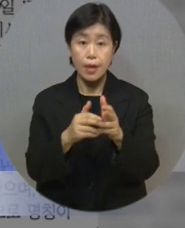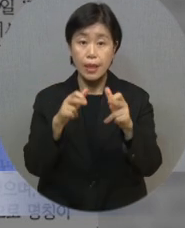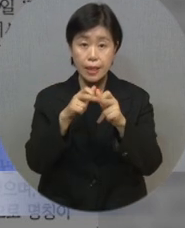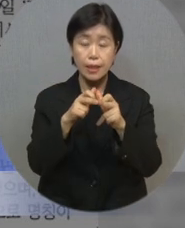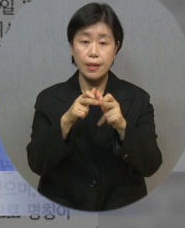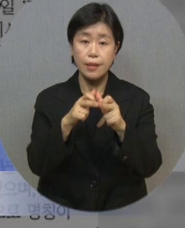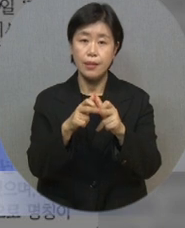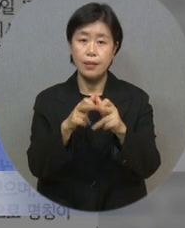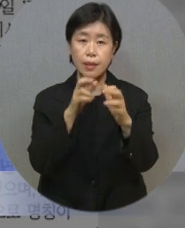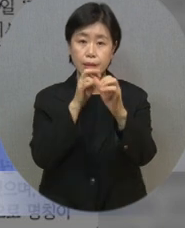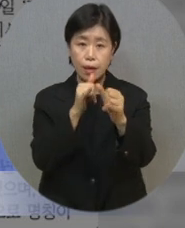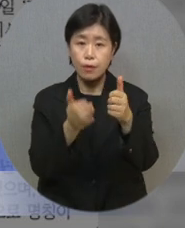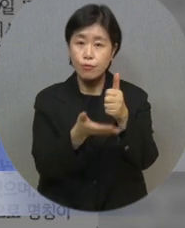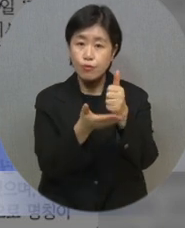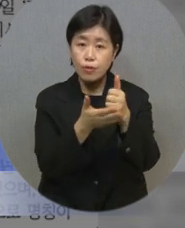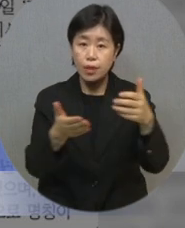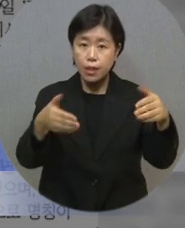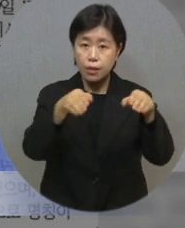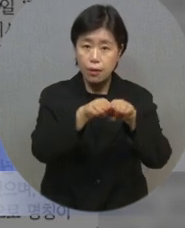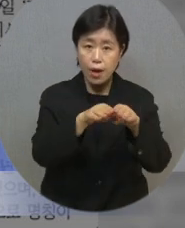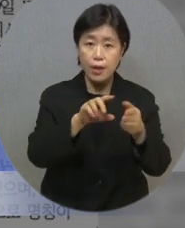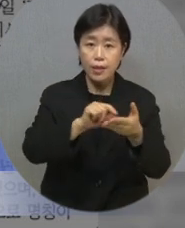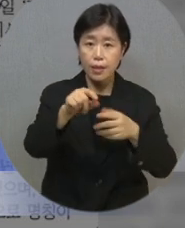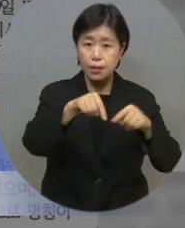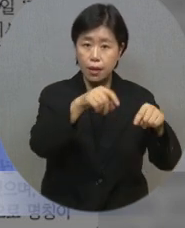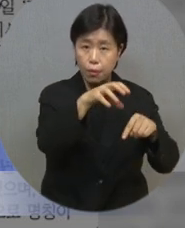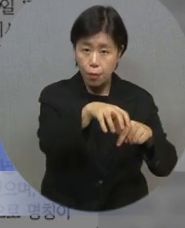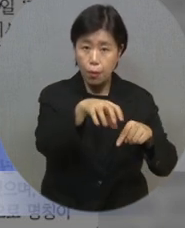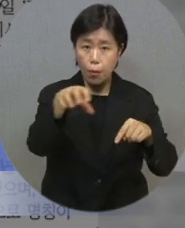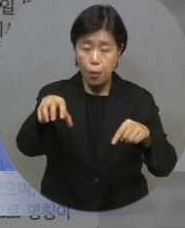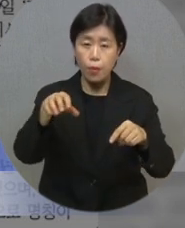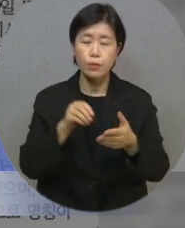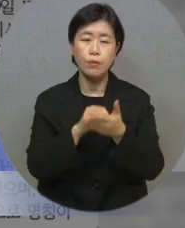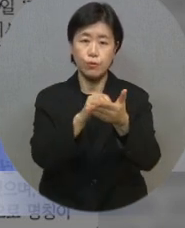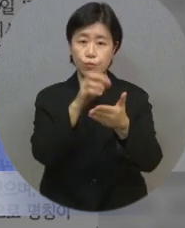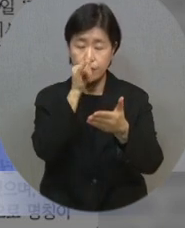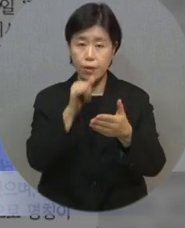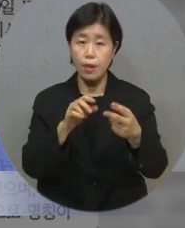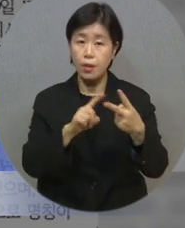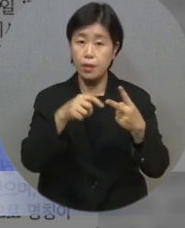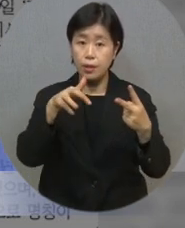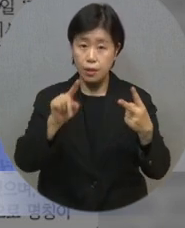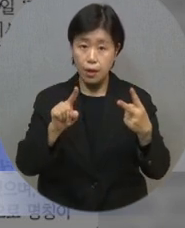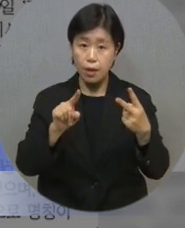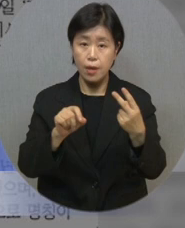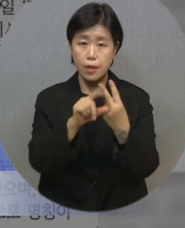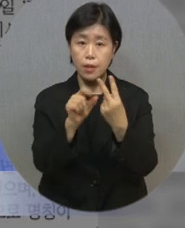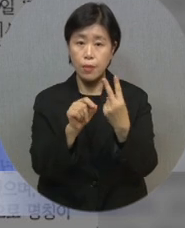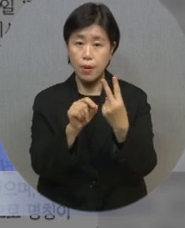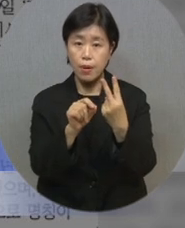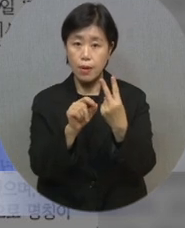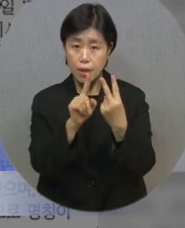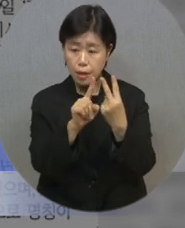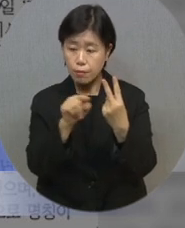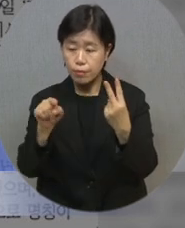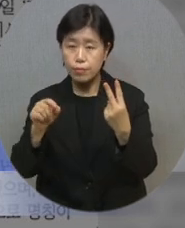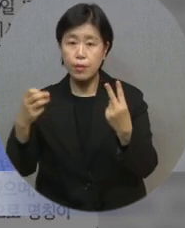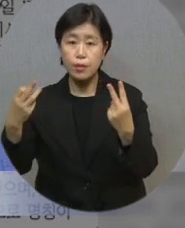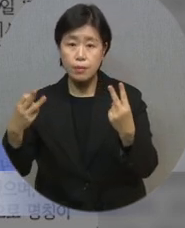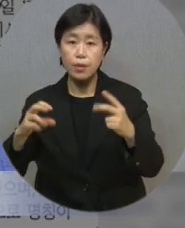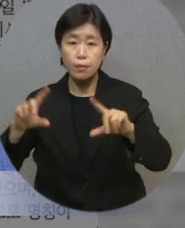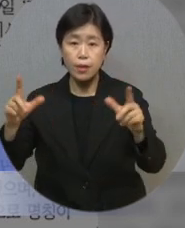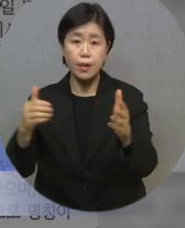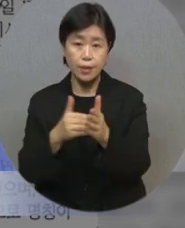추천 기간인 지자체와 장애계 단체에서 접수를 받습니다 2차는 오는 2월 1일부터 13일까지